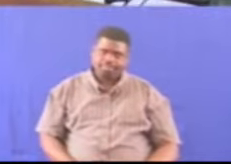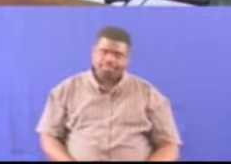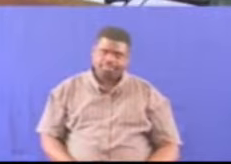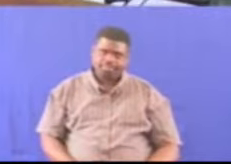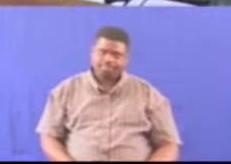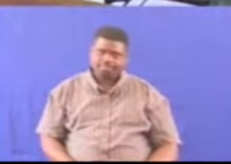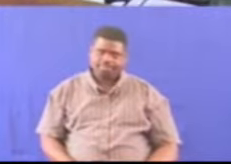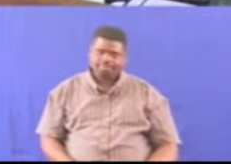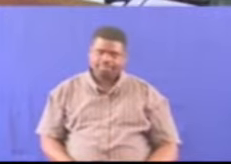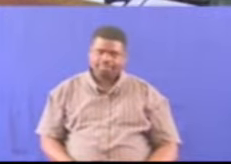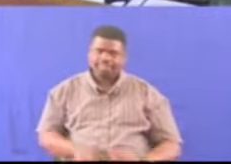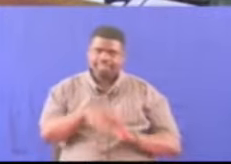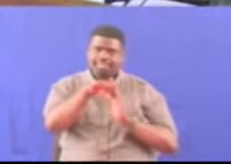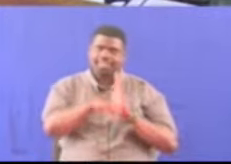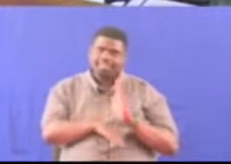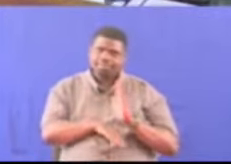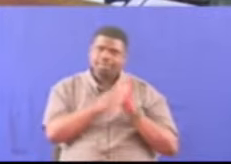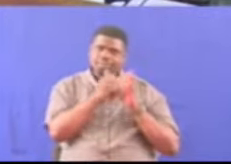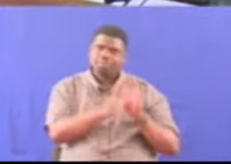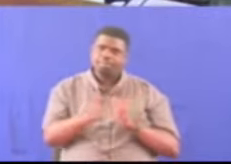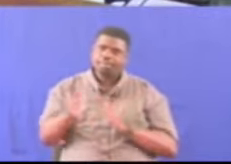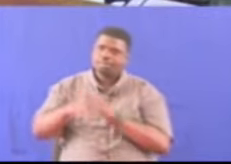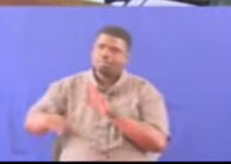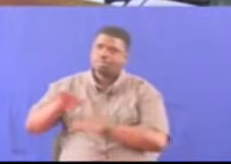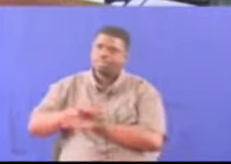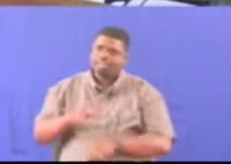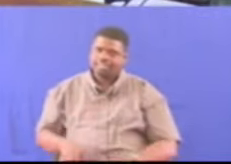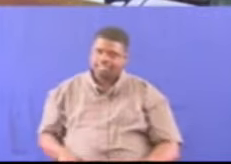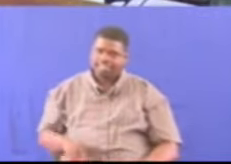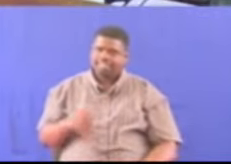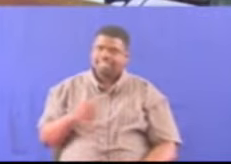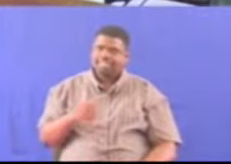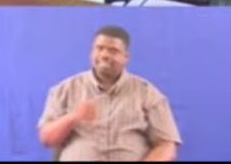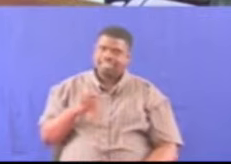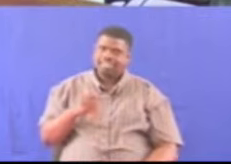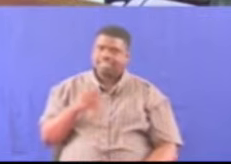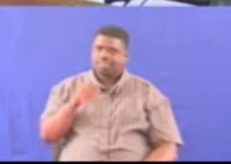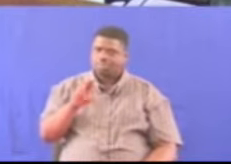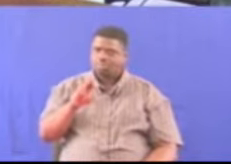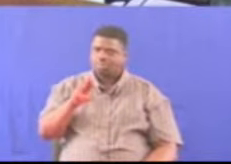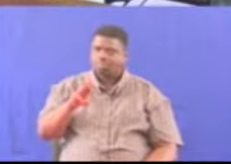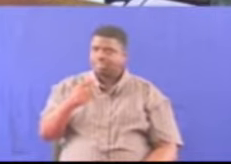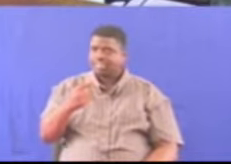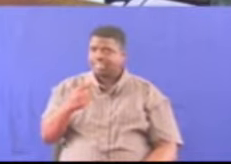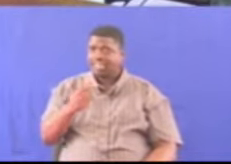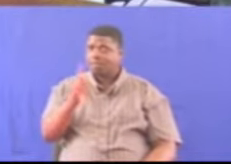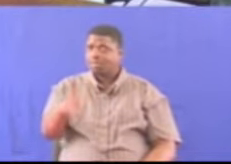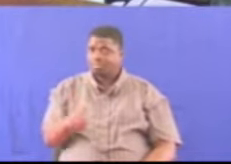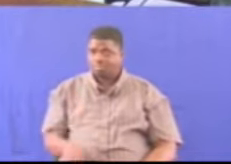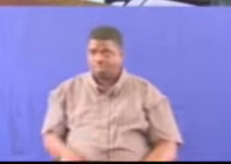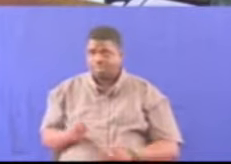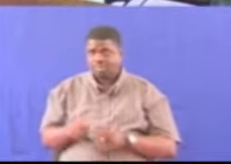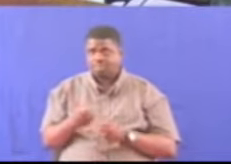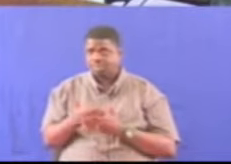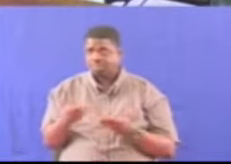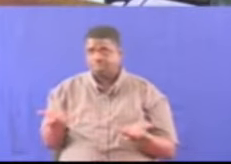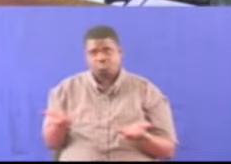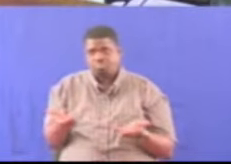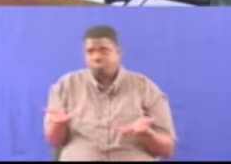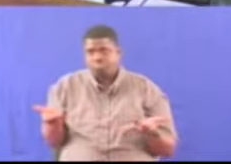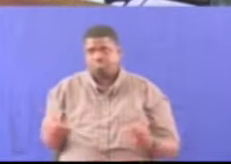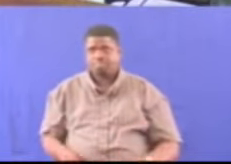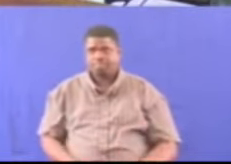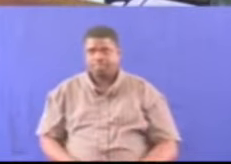Kwenye ratiba pia tulikuwa tumepanga mwenyekiti wa UWT awepo, lakini sababu ya ambazo hazijazuilika hajaweza